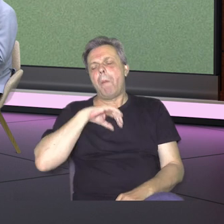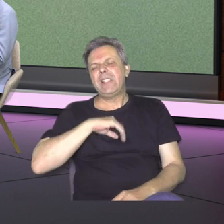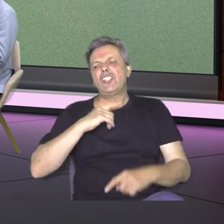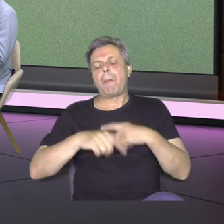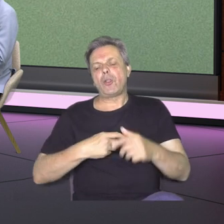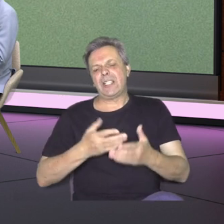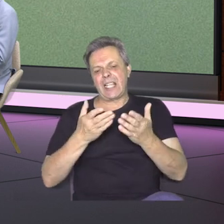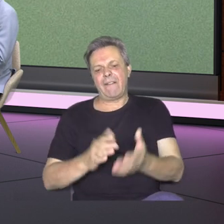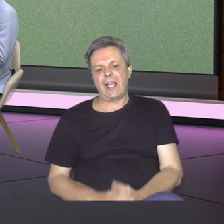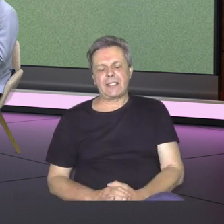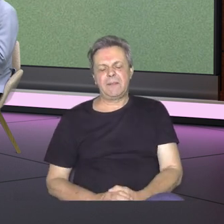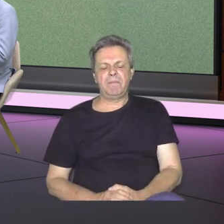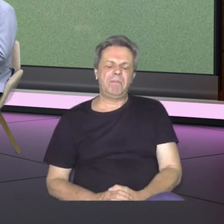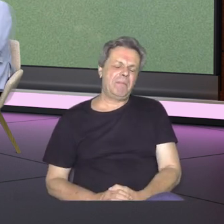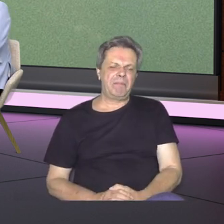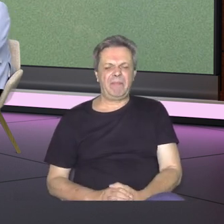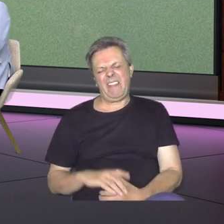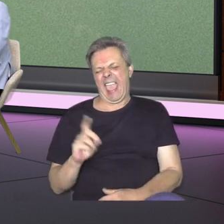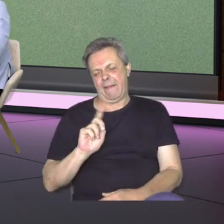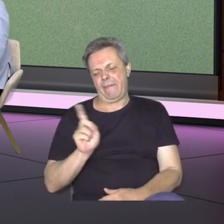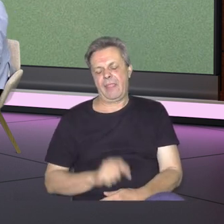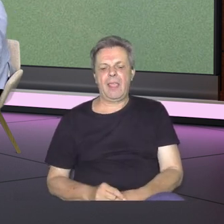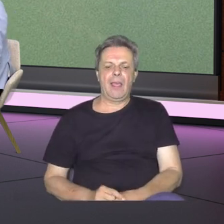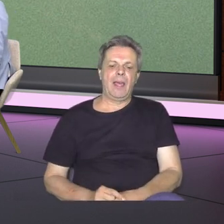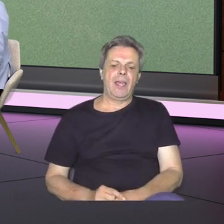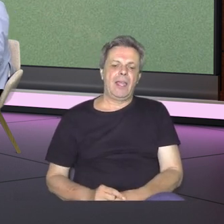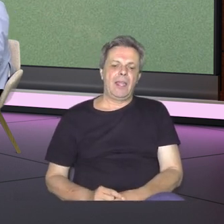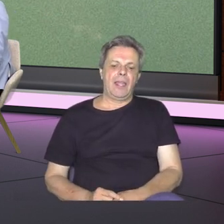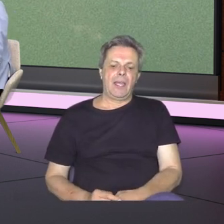vas? Pa nije. Naime, znate šta je?